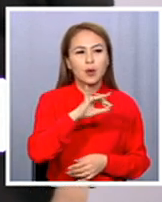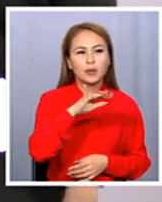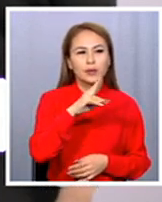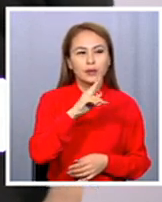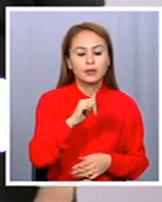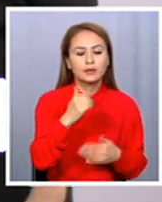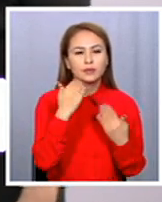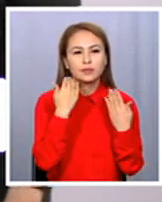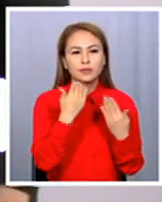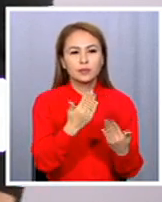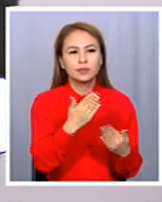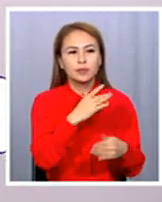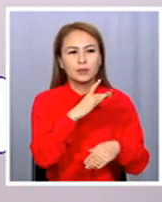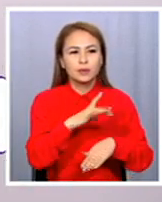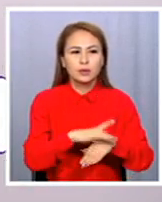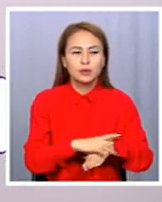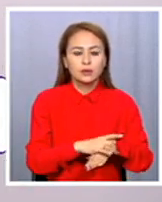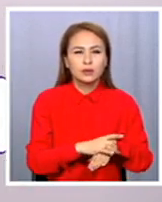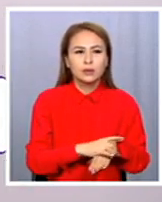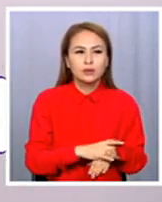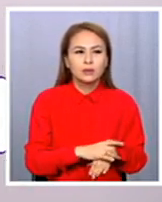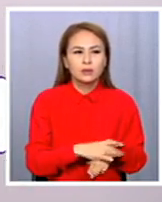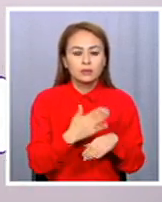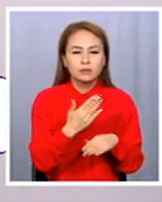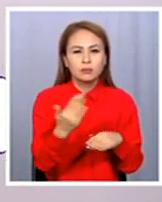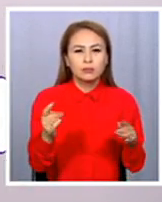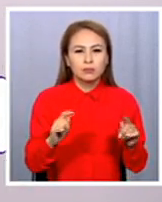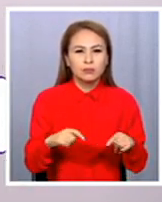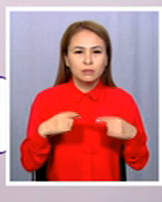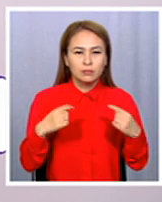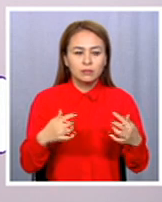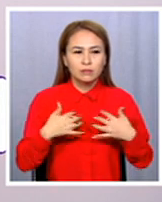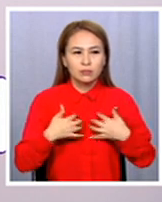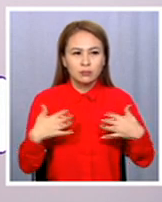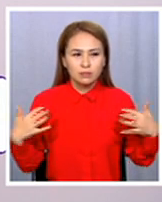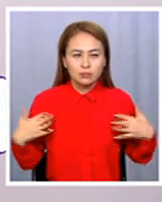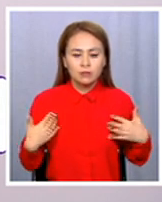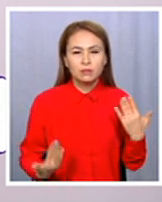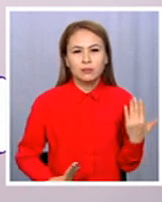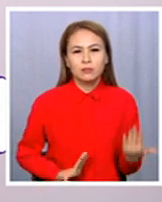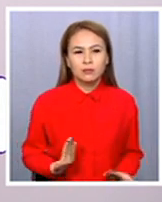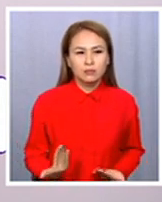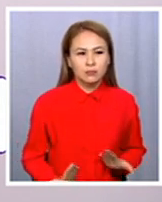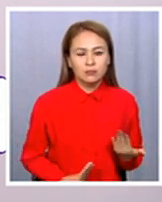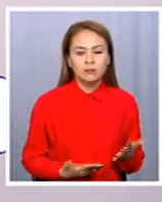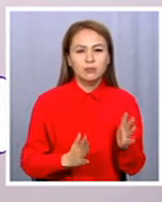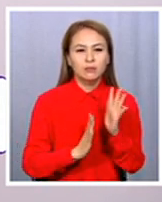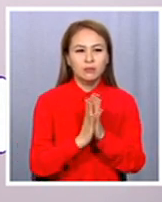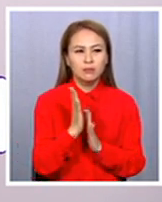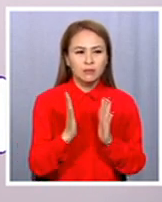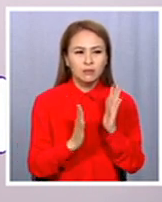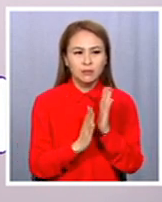дегеніміз бұл жерде сіздерге берілген жануарлар, тірі ағзалар, өсімдіктер,